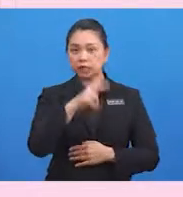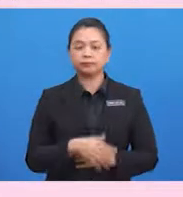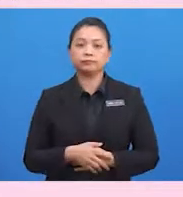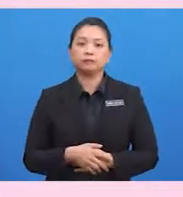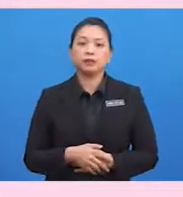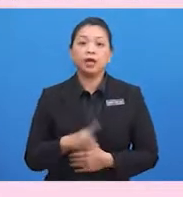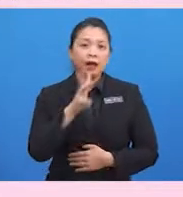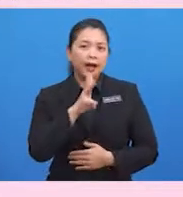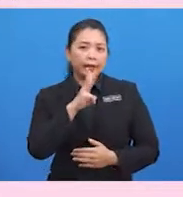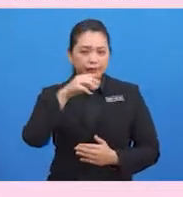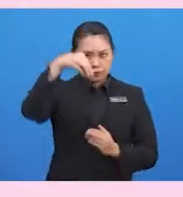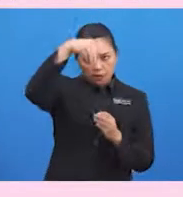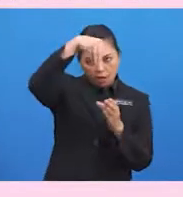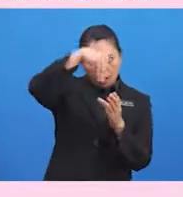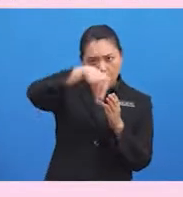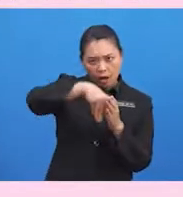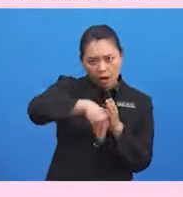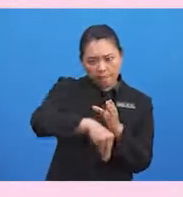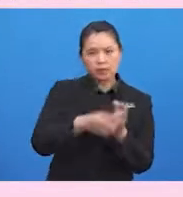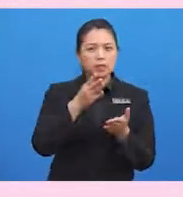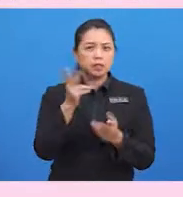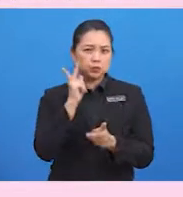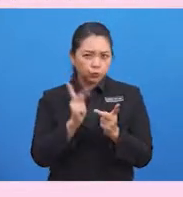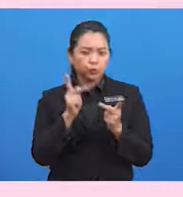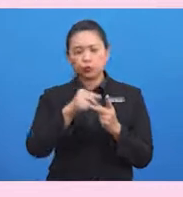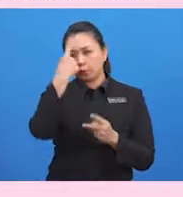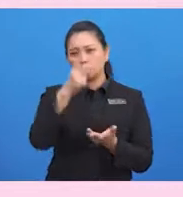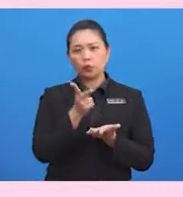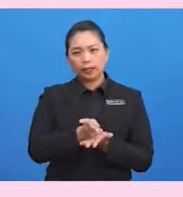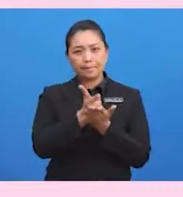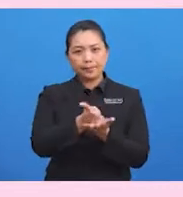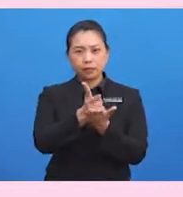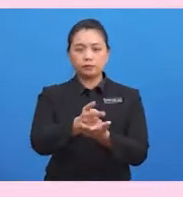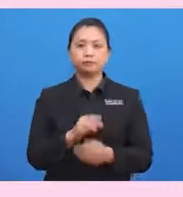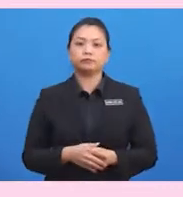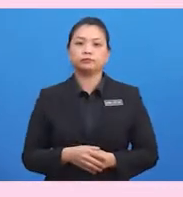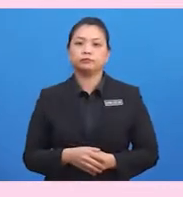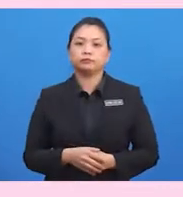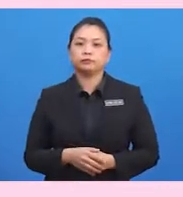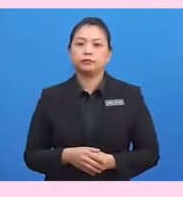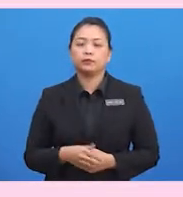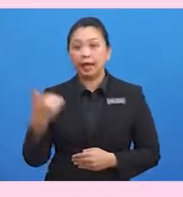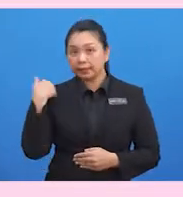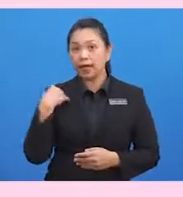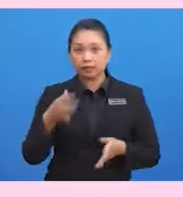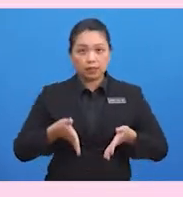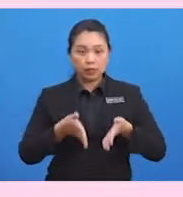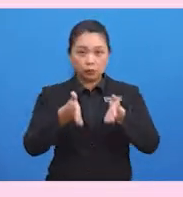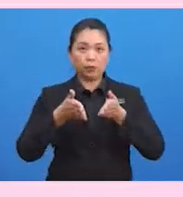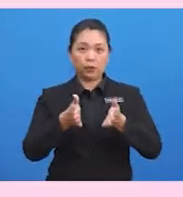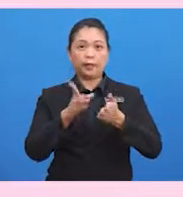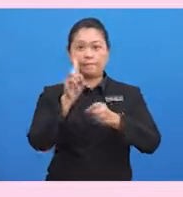dalam amat sesuai bagi laluan kapal dagang selama ke ini juga berada pada laluan utama